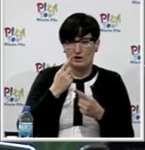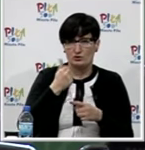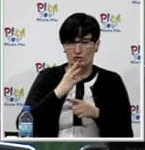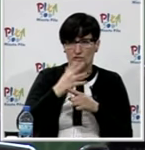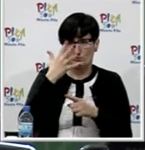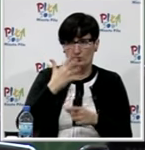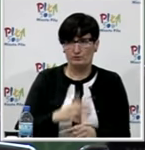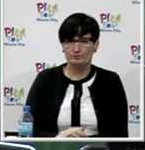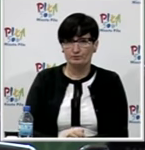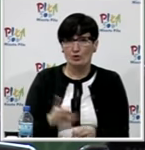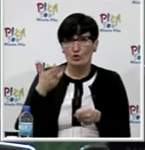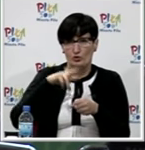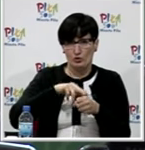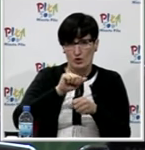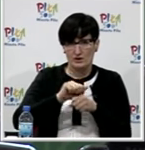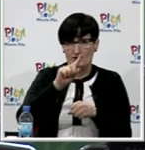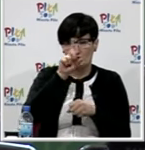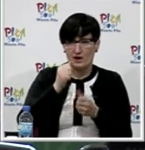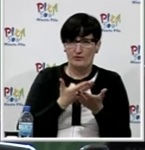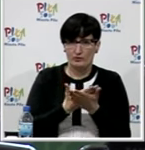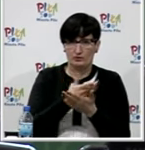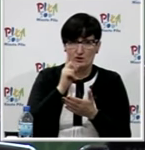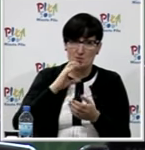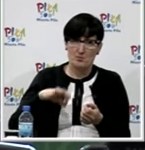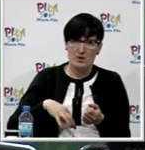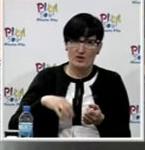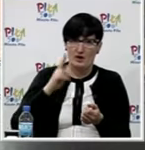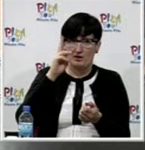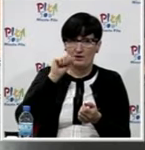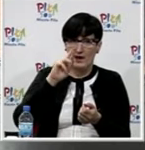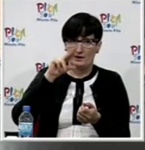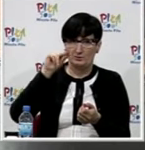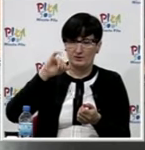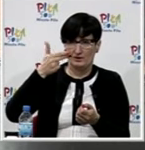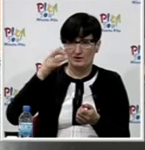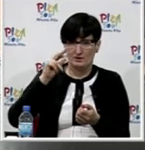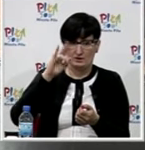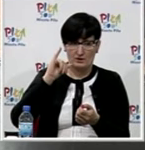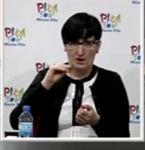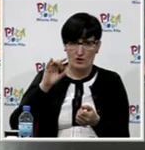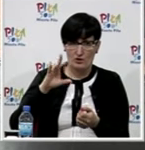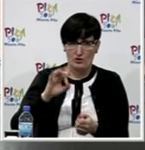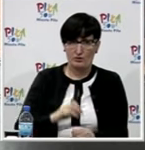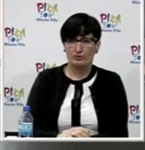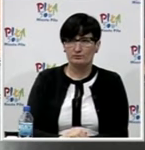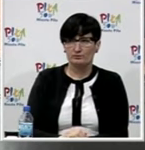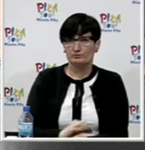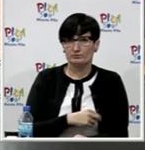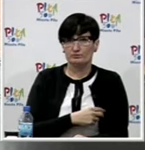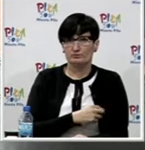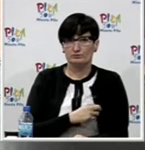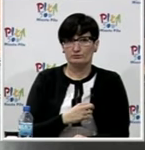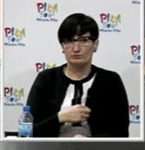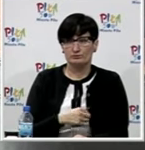Kto z panów radnych jest za wnioskiem pana przewodniczącego Karpińskiego? Proszę o podniesienie ręki, naciśnięcie przycisku. Dziękuję. Kto jest